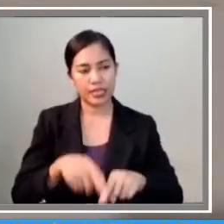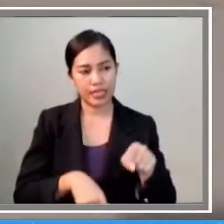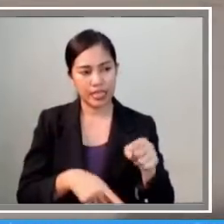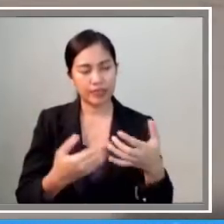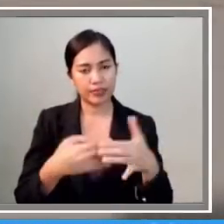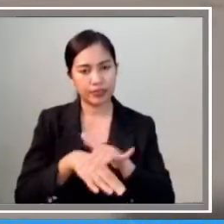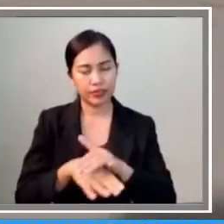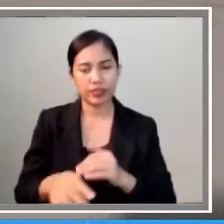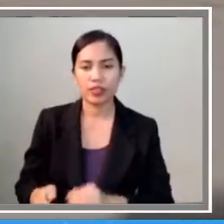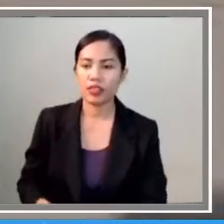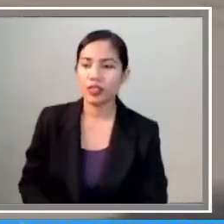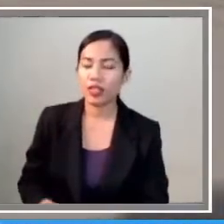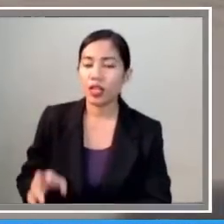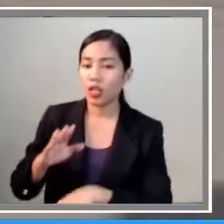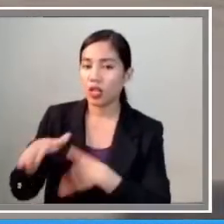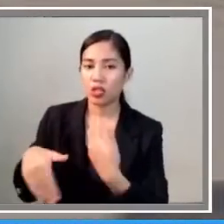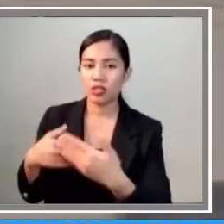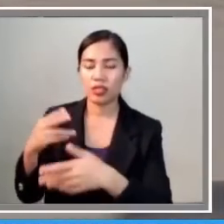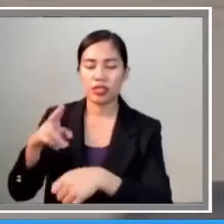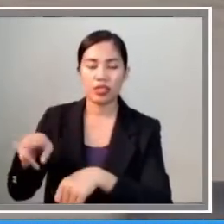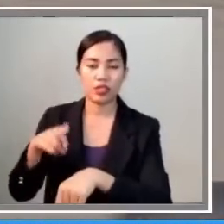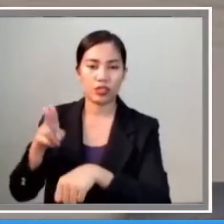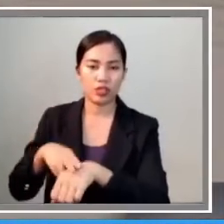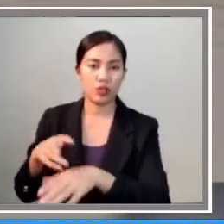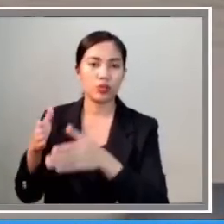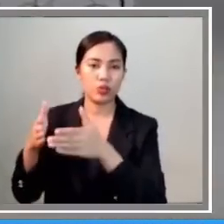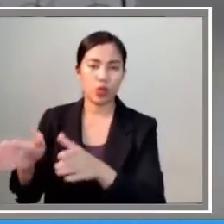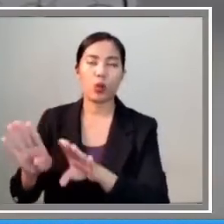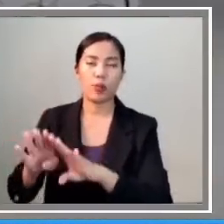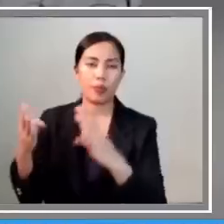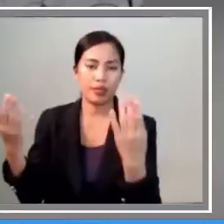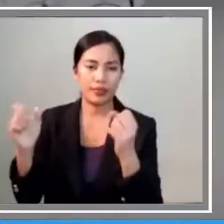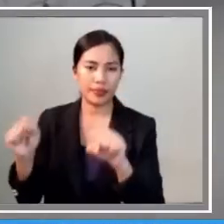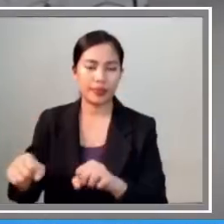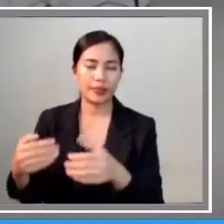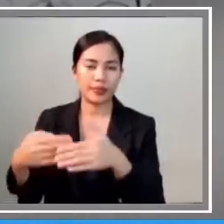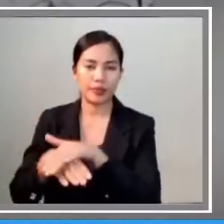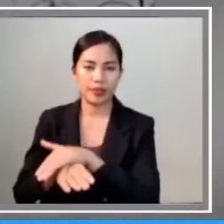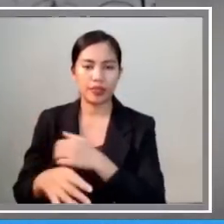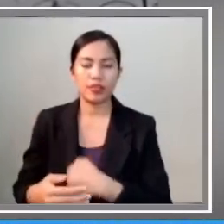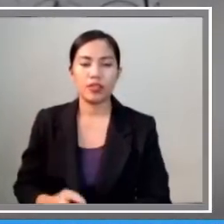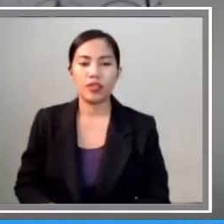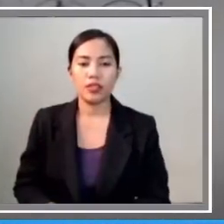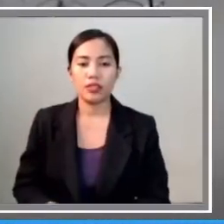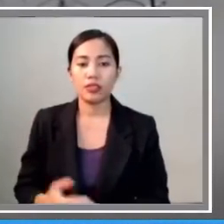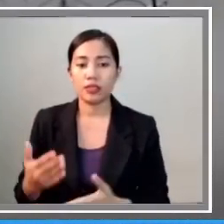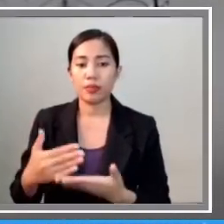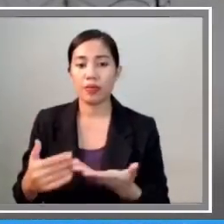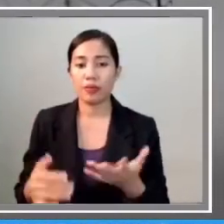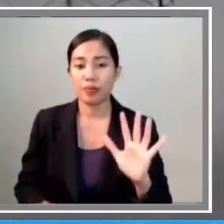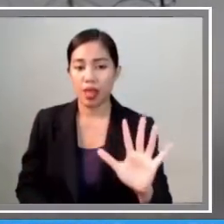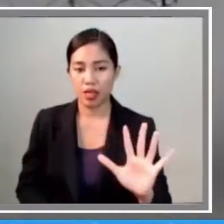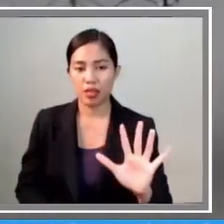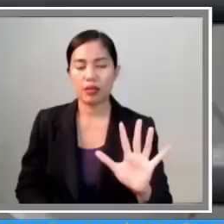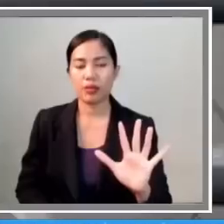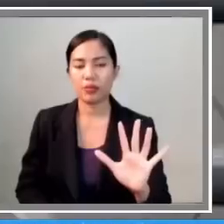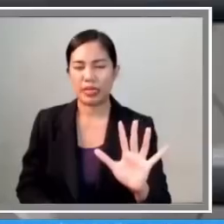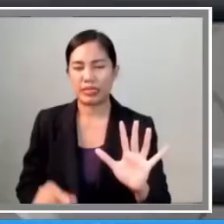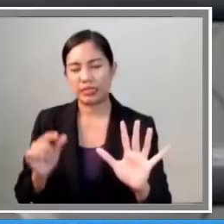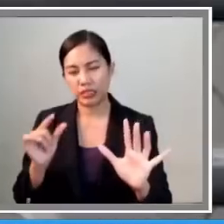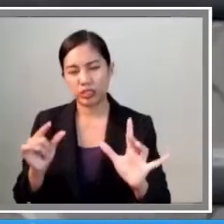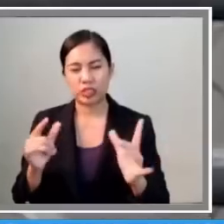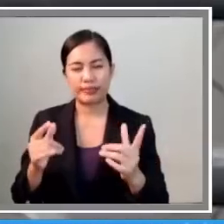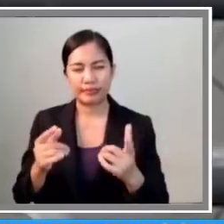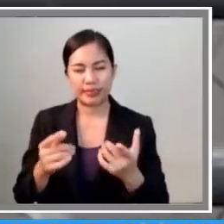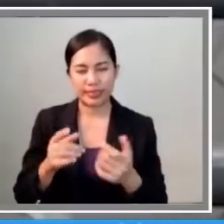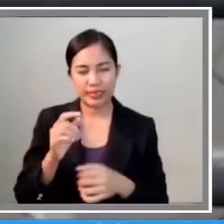ay open to traffic. Okay. Yun lang yung iba po sa mga ito ay one lane passable lang po. Mm-hmm. So mag-expect po ng trapiko